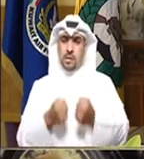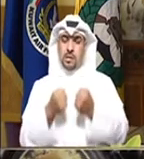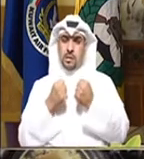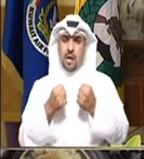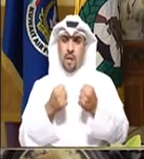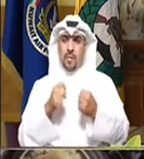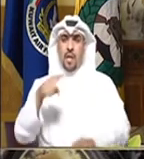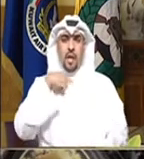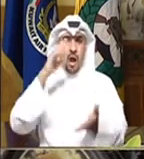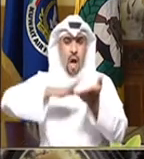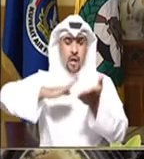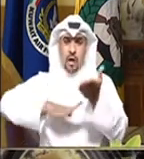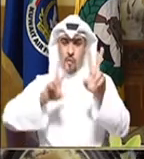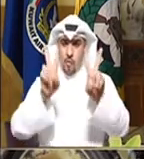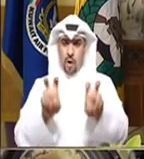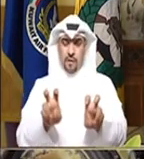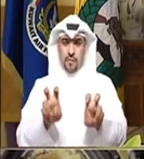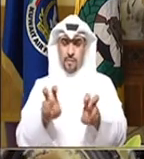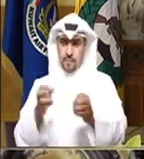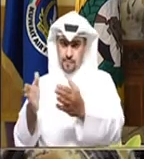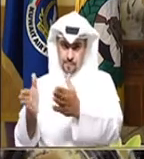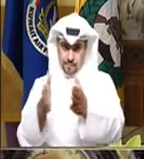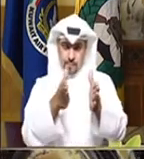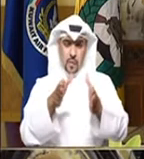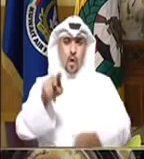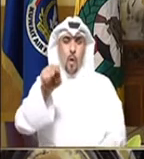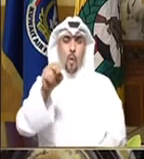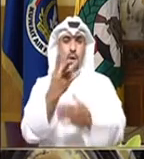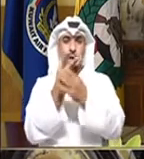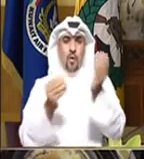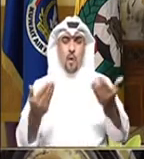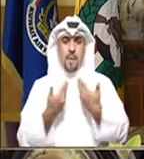هذه المخاطر. أخواني وأبنائي،